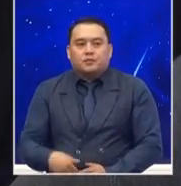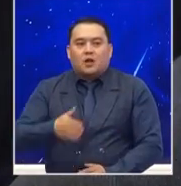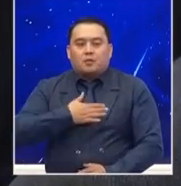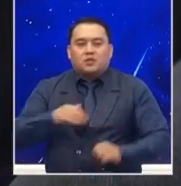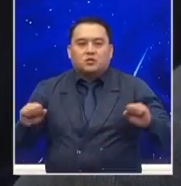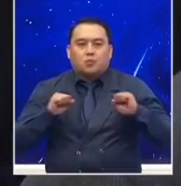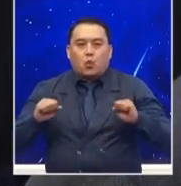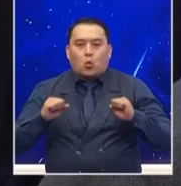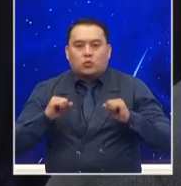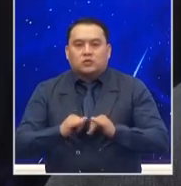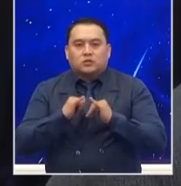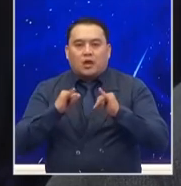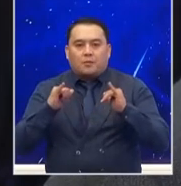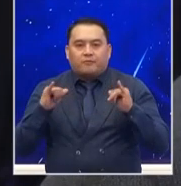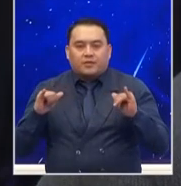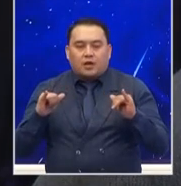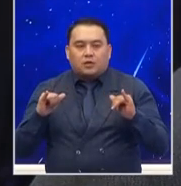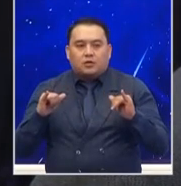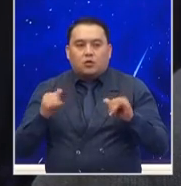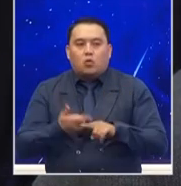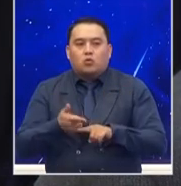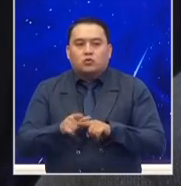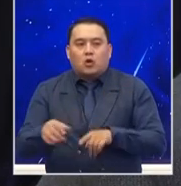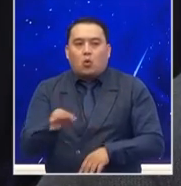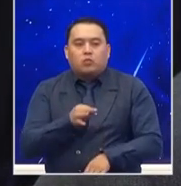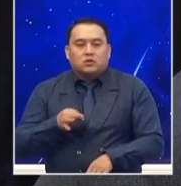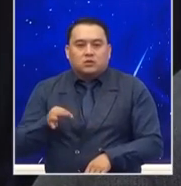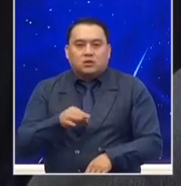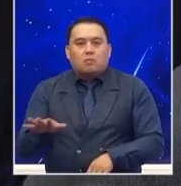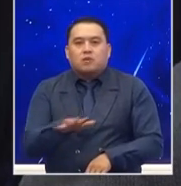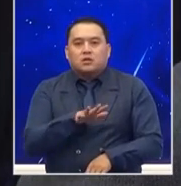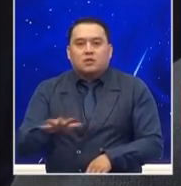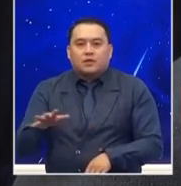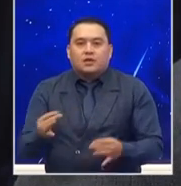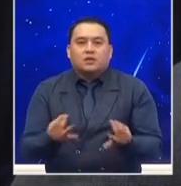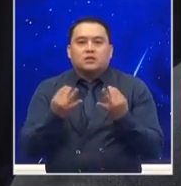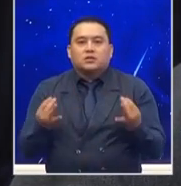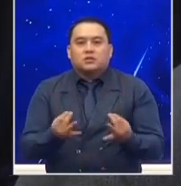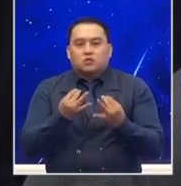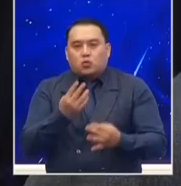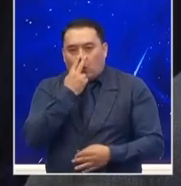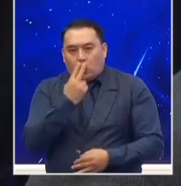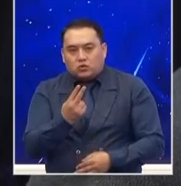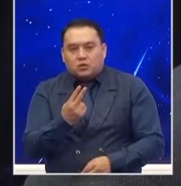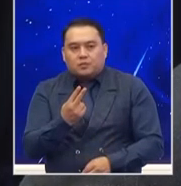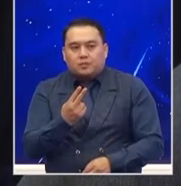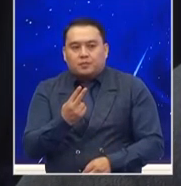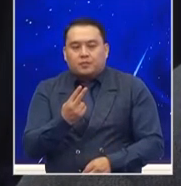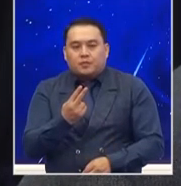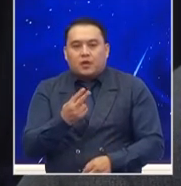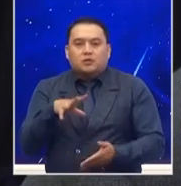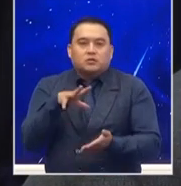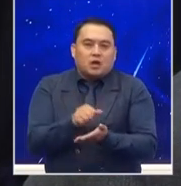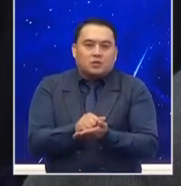спортымыздың дамып жатқаны және осындай облысымыздағы баскетболға қызығушылығын оятып, баскетболмен